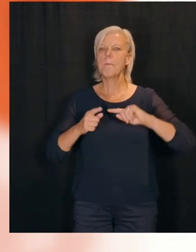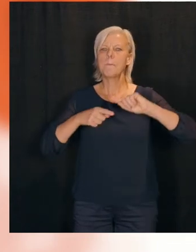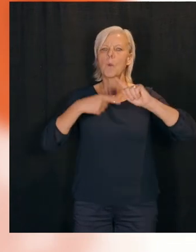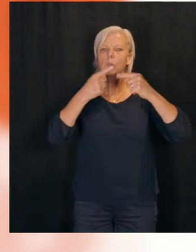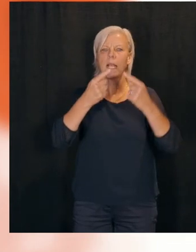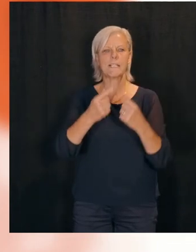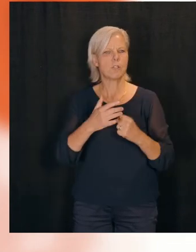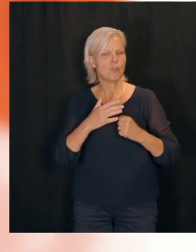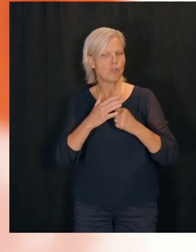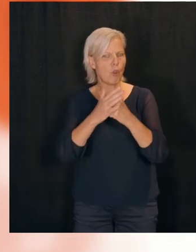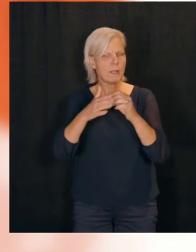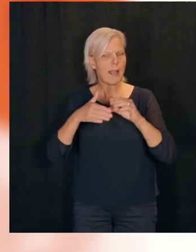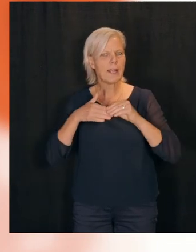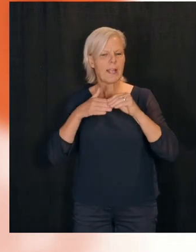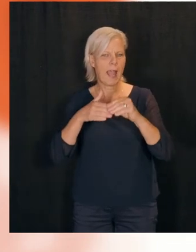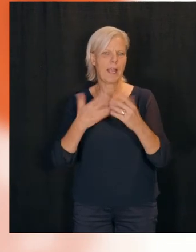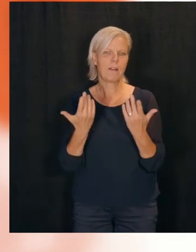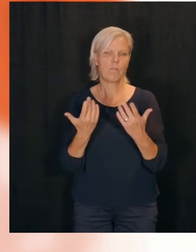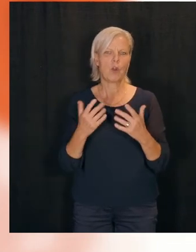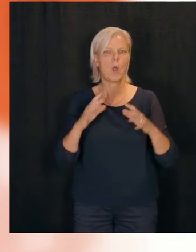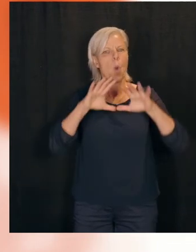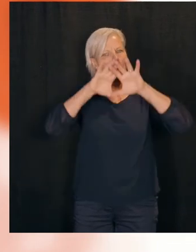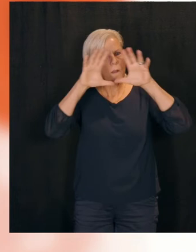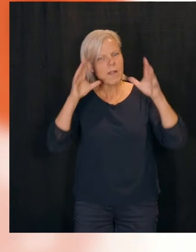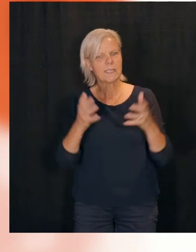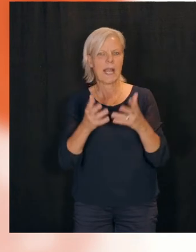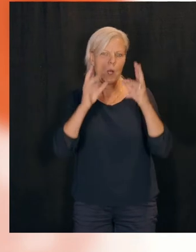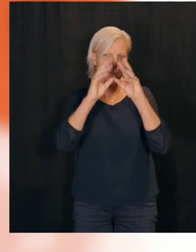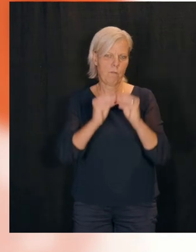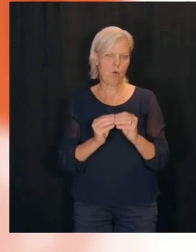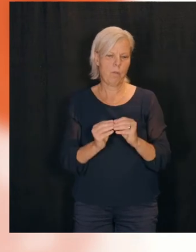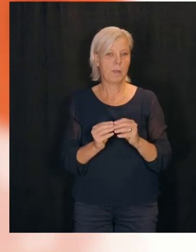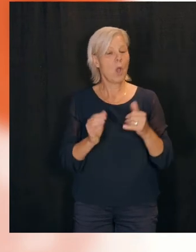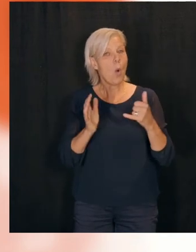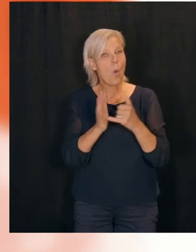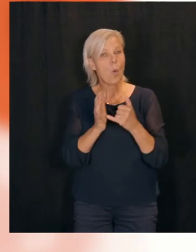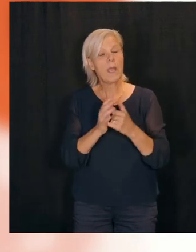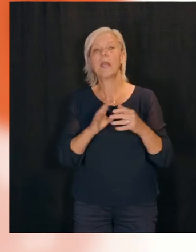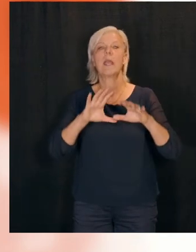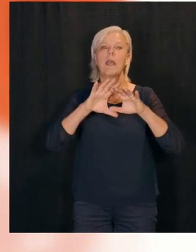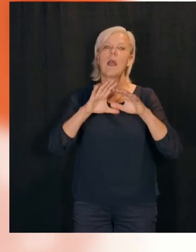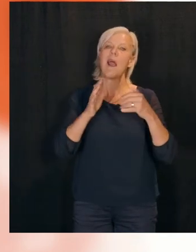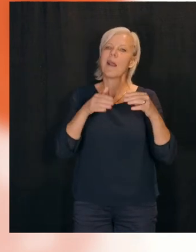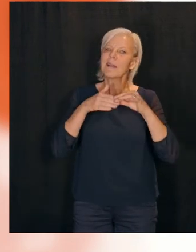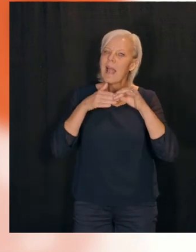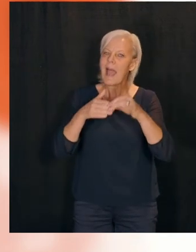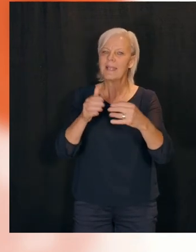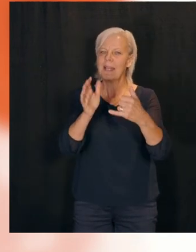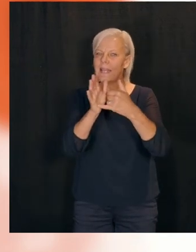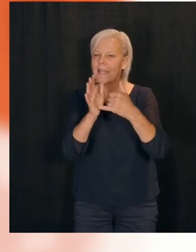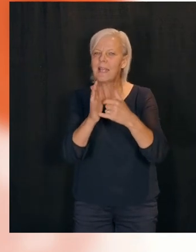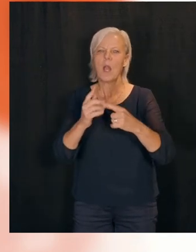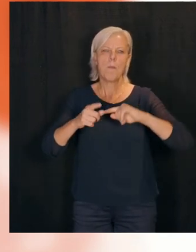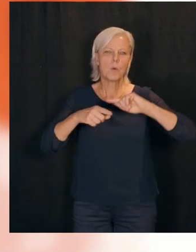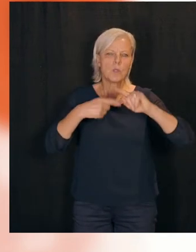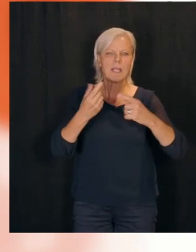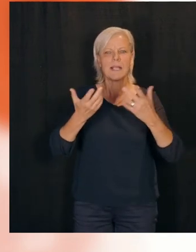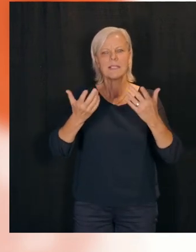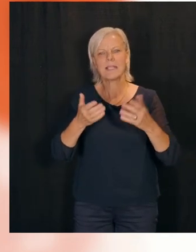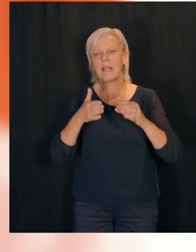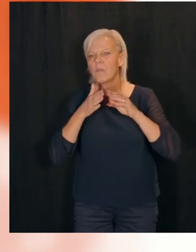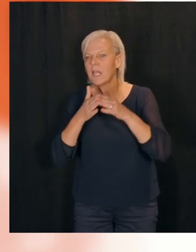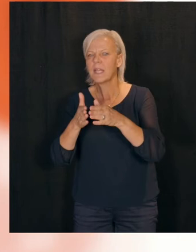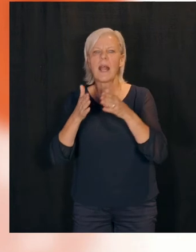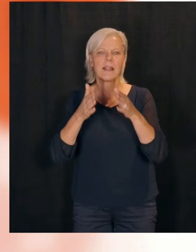processstöd, en guide för universell utformning. Och i guiden beskrivs universell utformning som ett processinriktat samskapande